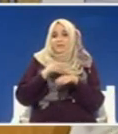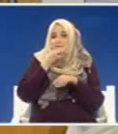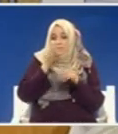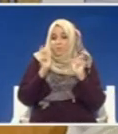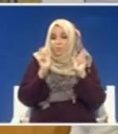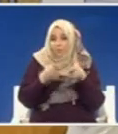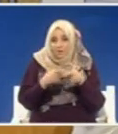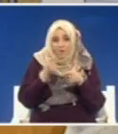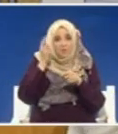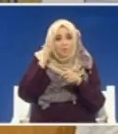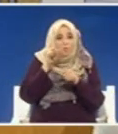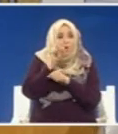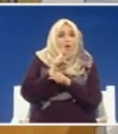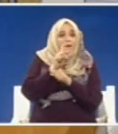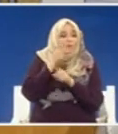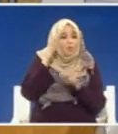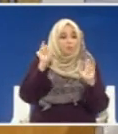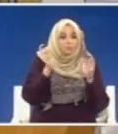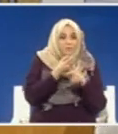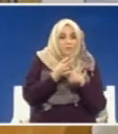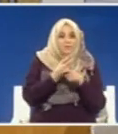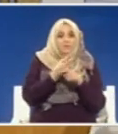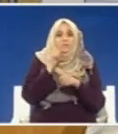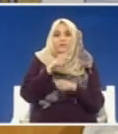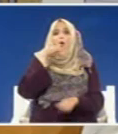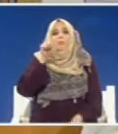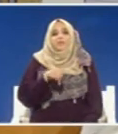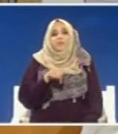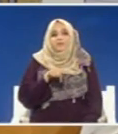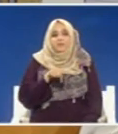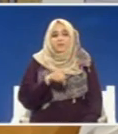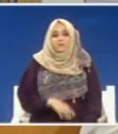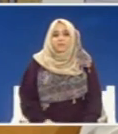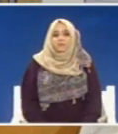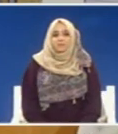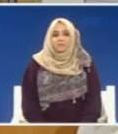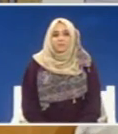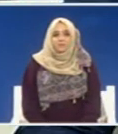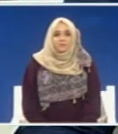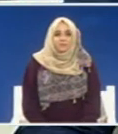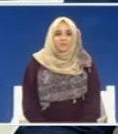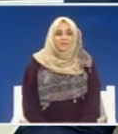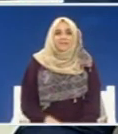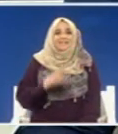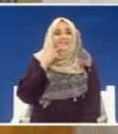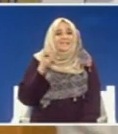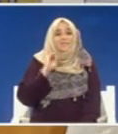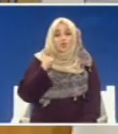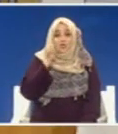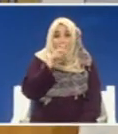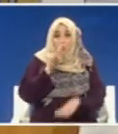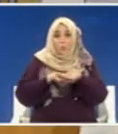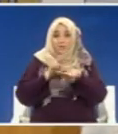ونصبت له كمينا وأعانت على إلقاء القبض عليه، هذا واجب. لو أن كل شرطي يقوم